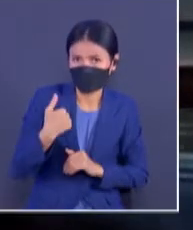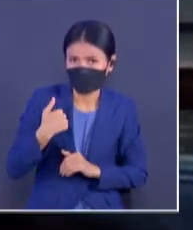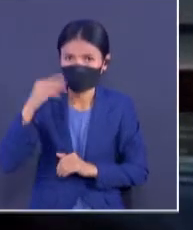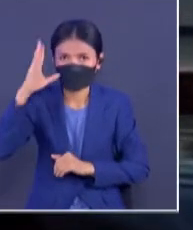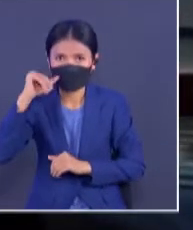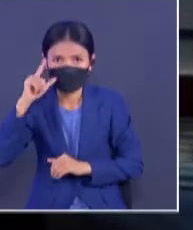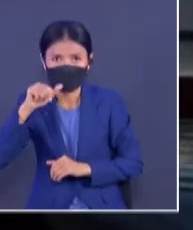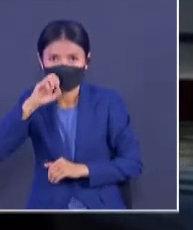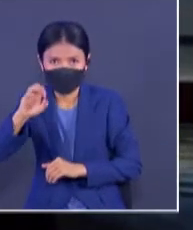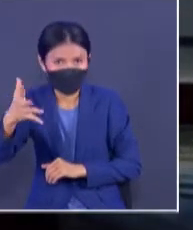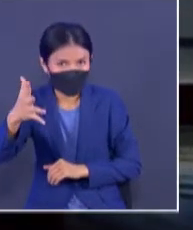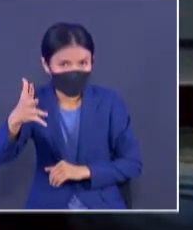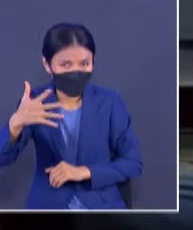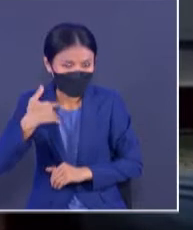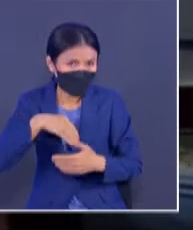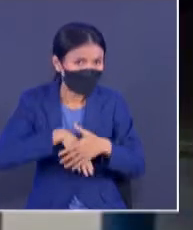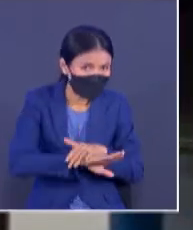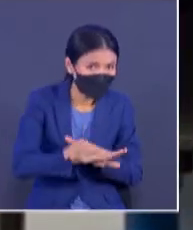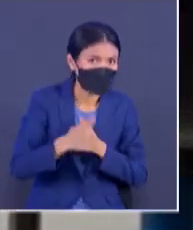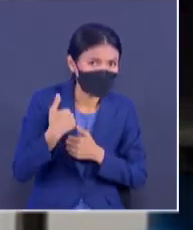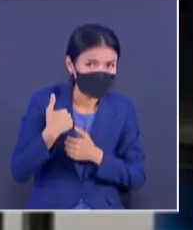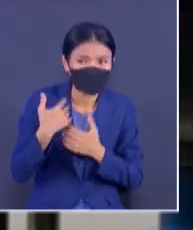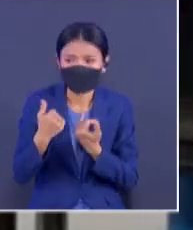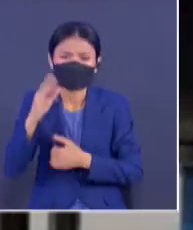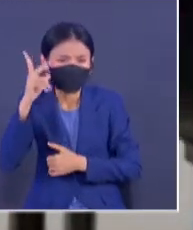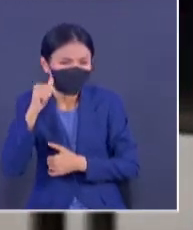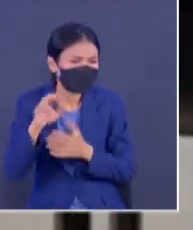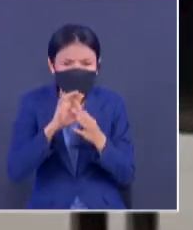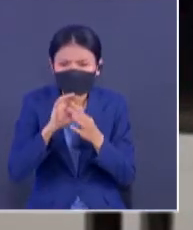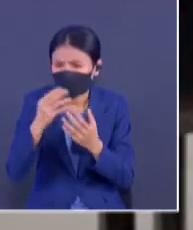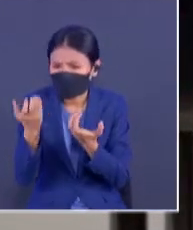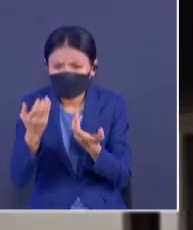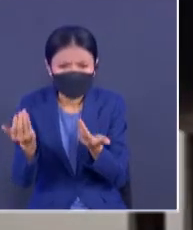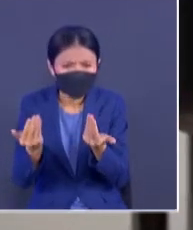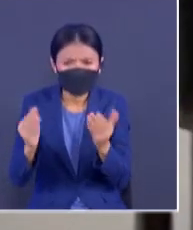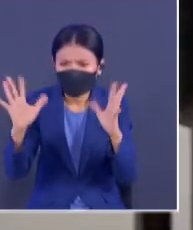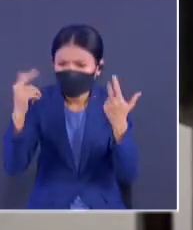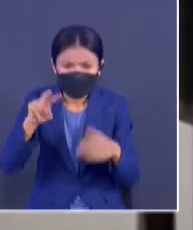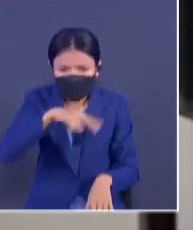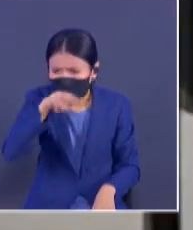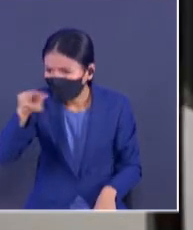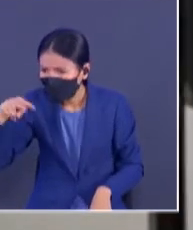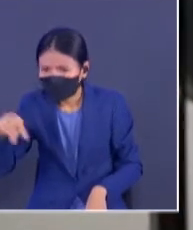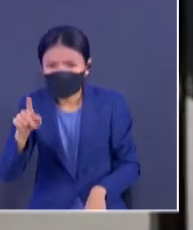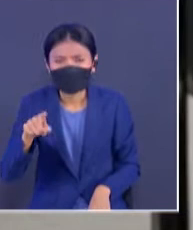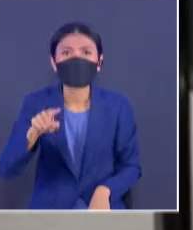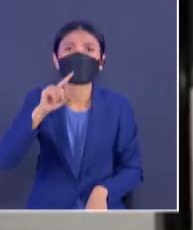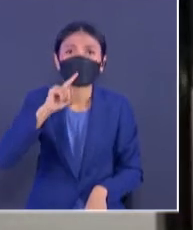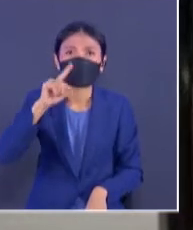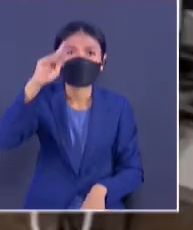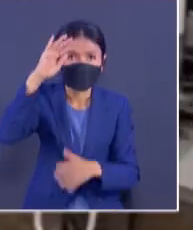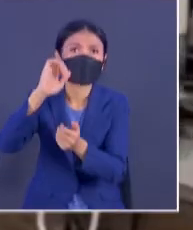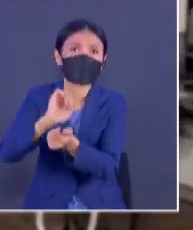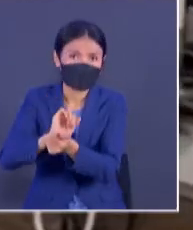นี่คุณพ่อคุณแม่ไปโดยไม่แจ้งให้ทราบซึ่งทำให้ผู้ปกครองเนี่ยต้องไปแจ้งความว่าลูกสาวหายตัวไปที่สภ.สีคิ้ว